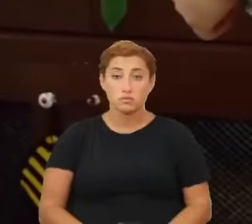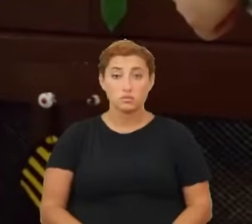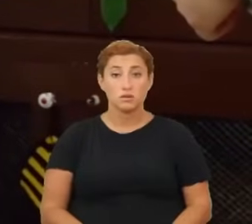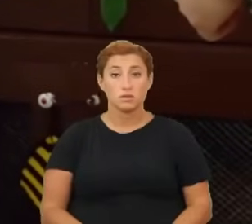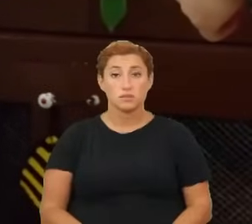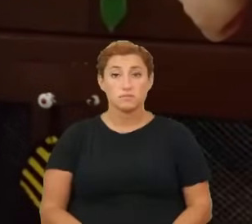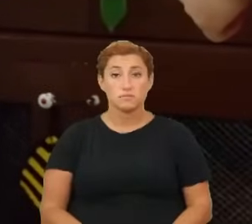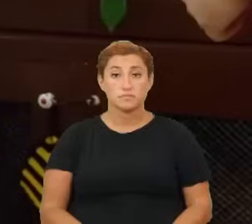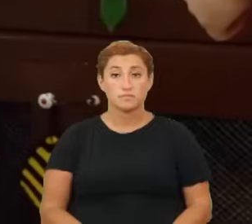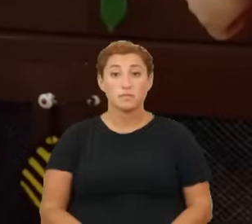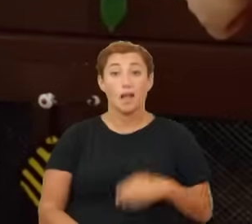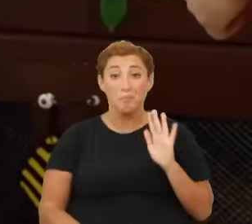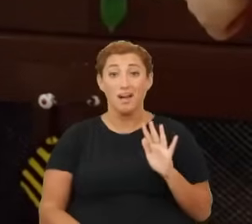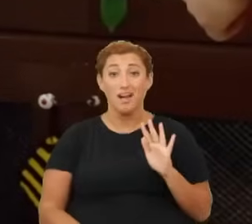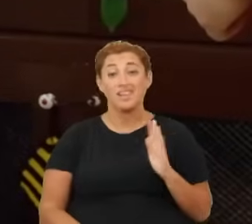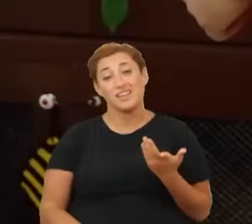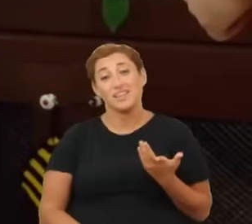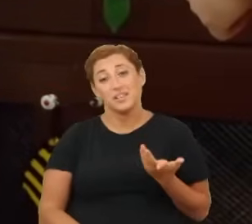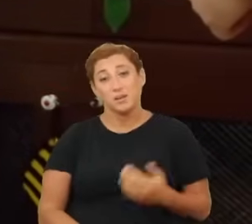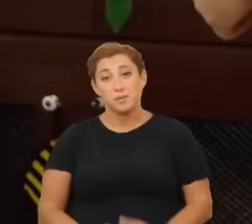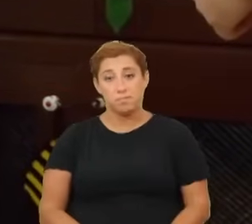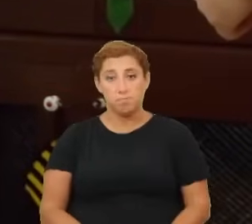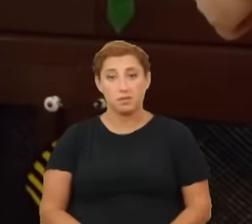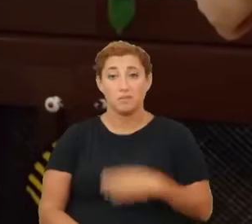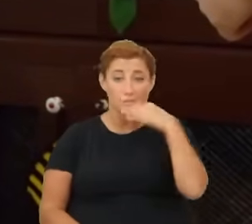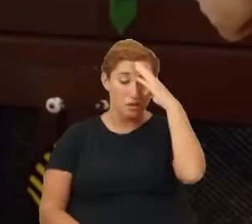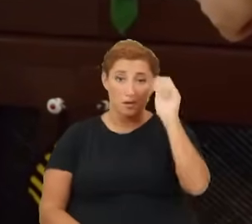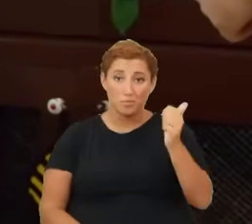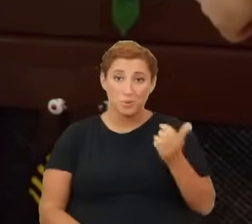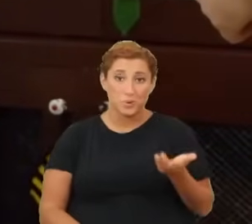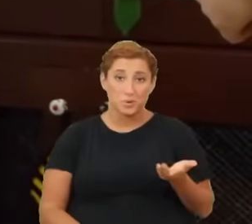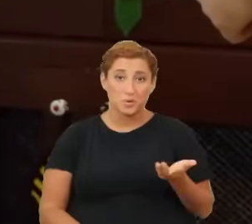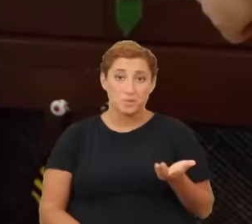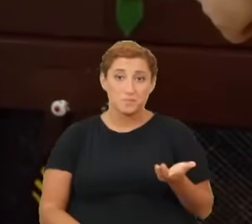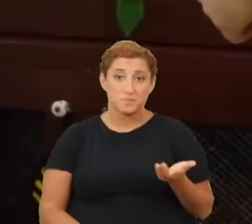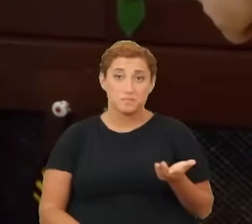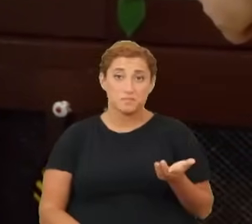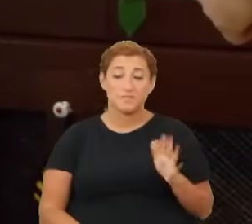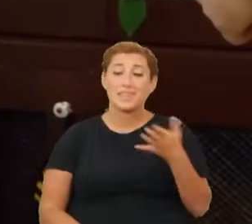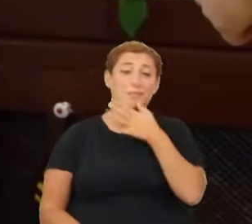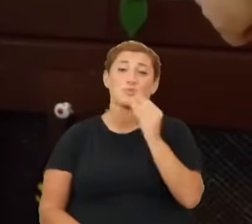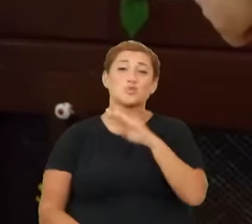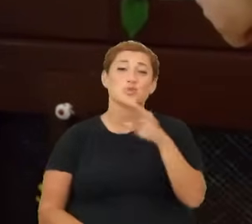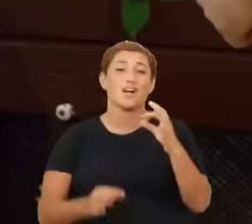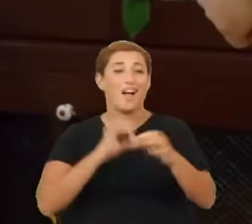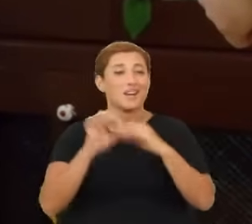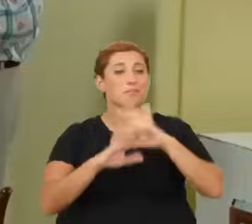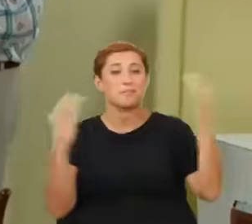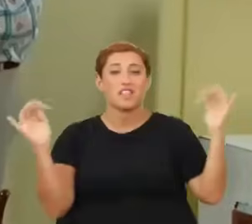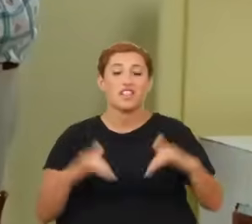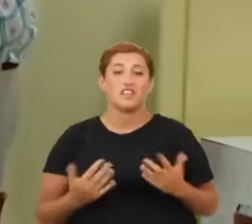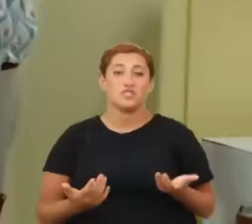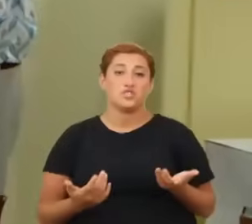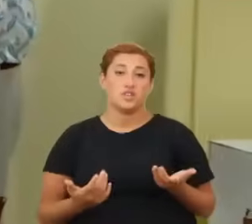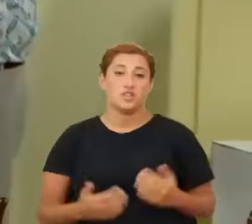da. Da yani işte, bayram günü. Ne bileyim çocuğum, şey, hısım akraba gelecek